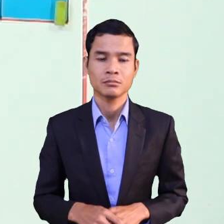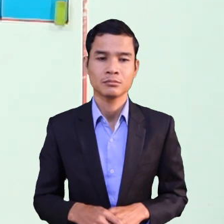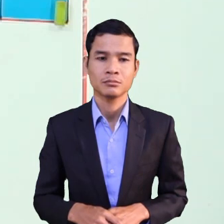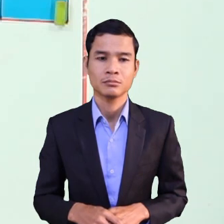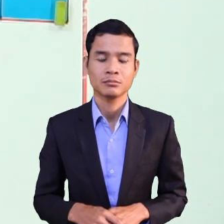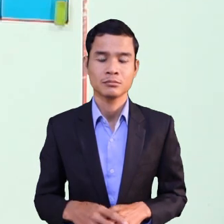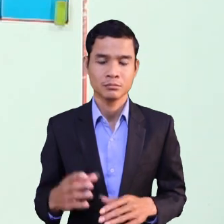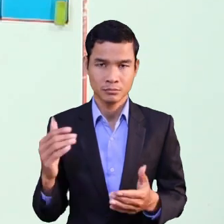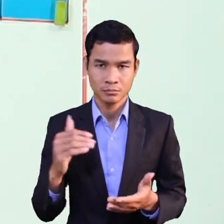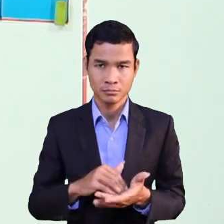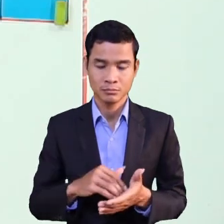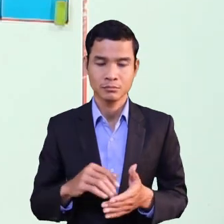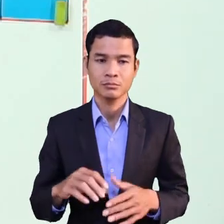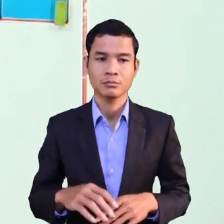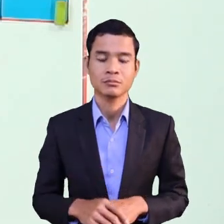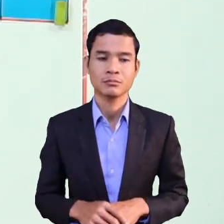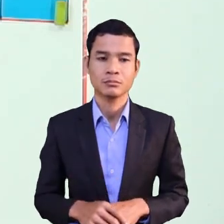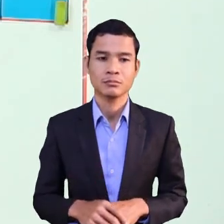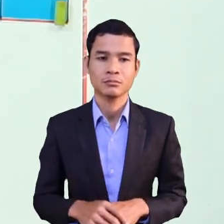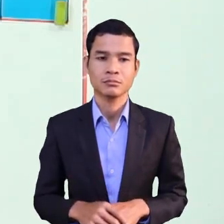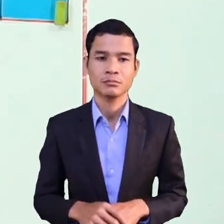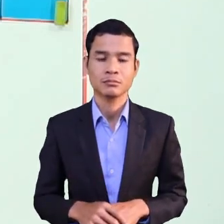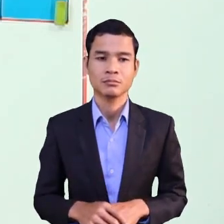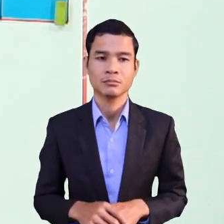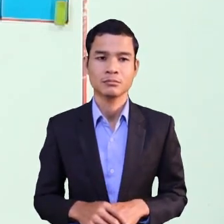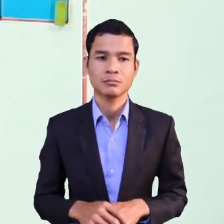ម្ដងទៀត